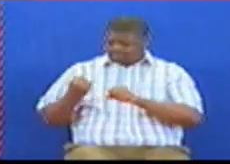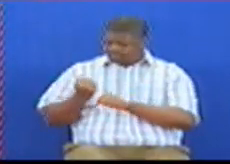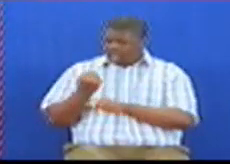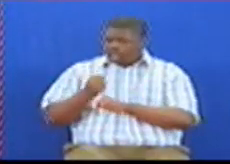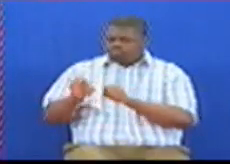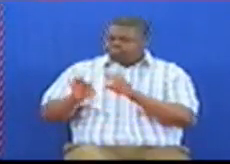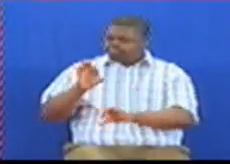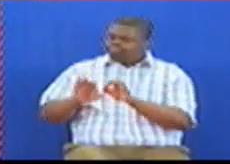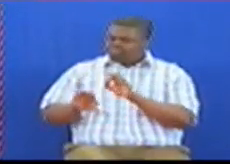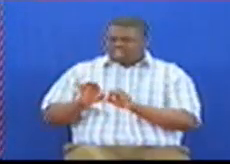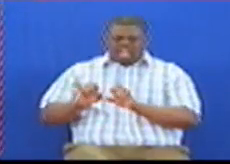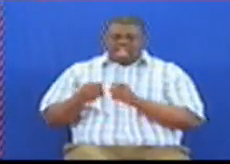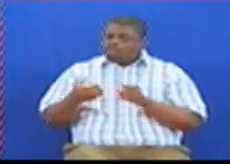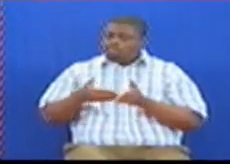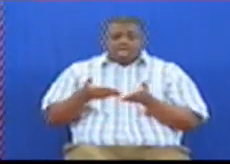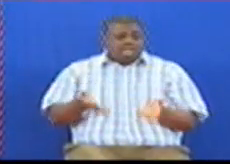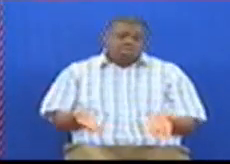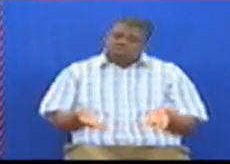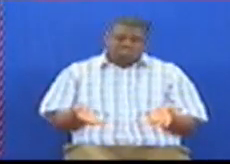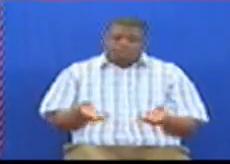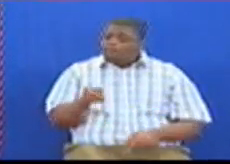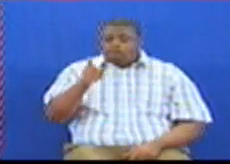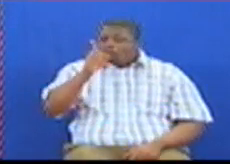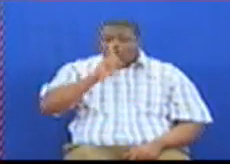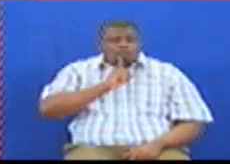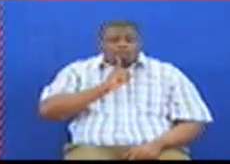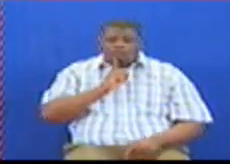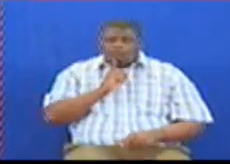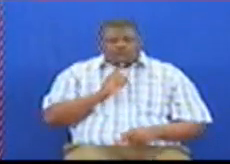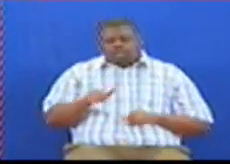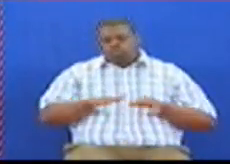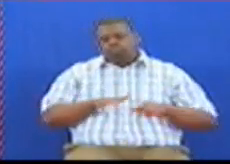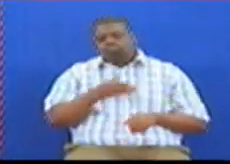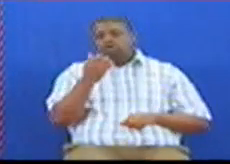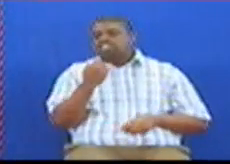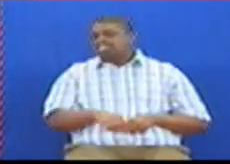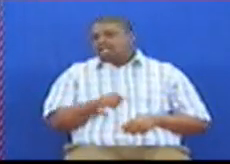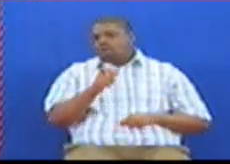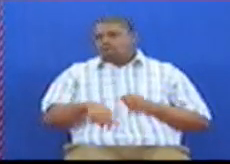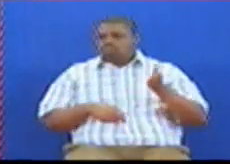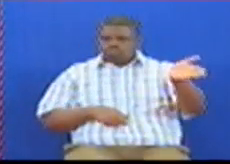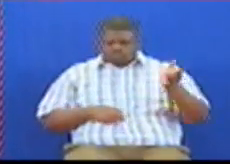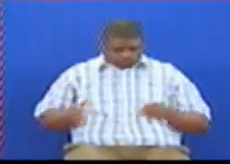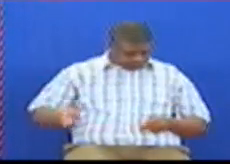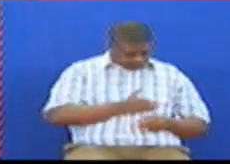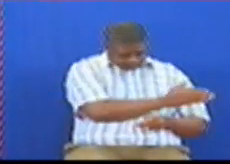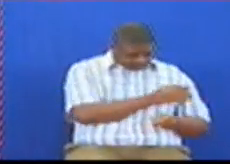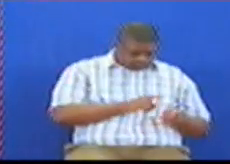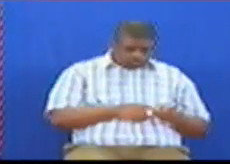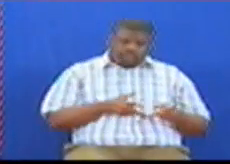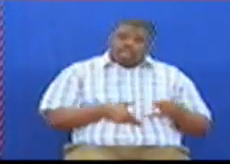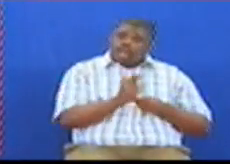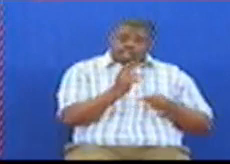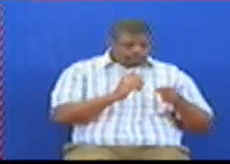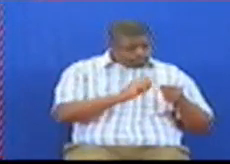lile linatutesa sana wananchi wa Kilosa. Lakini pia imeleta maafa sana kwenye kata za Masanze, kata za Kilangali, kata